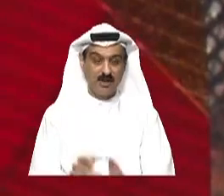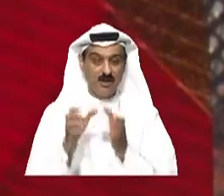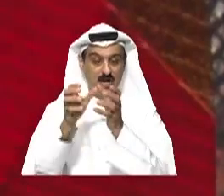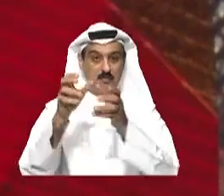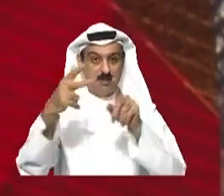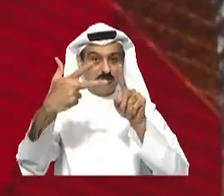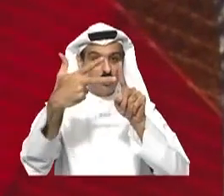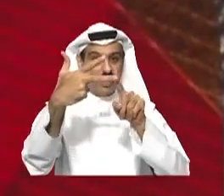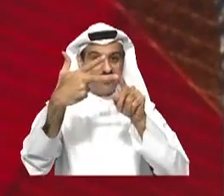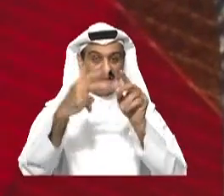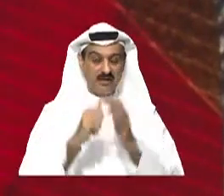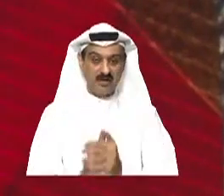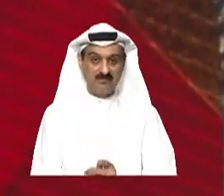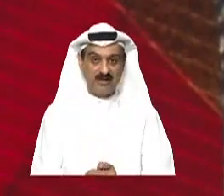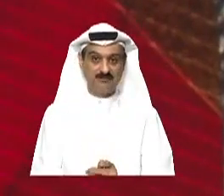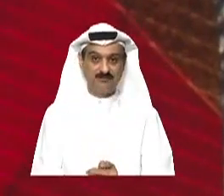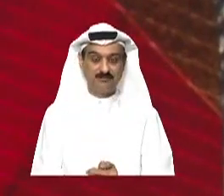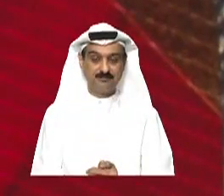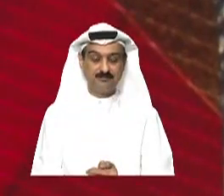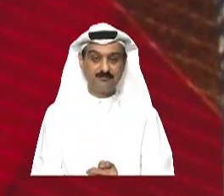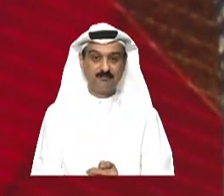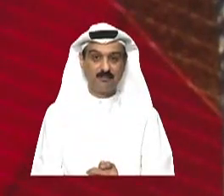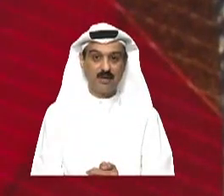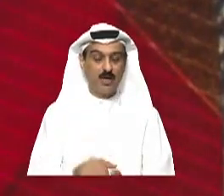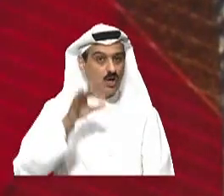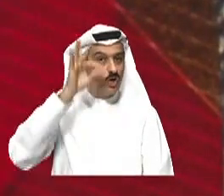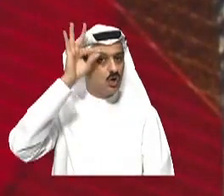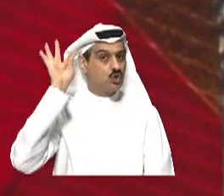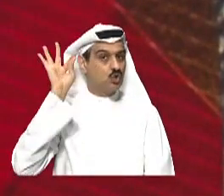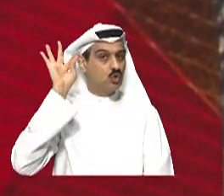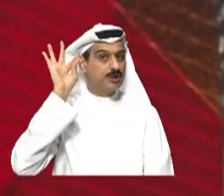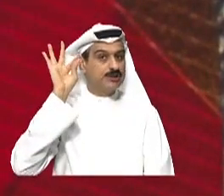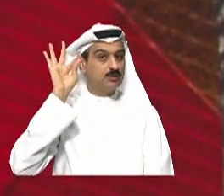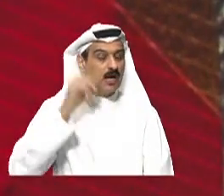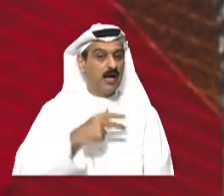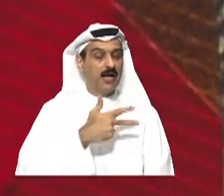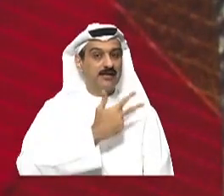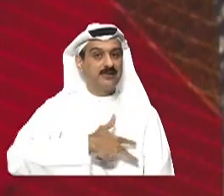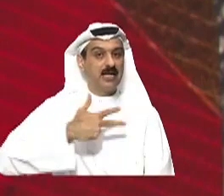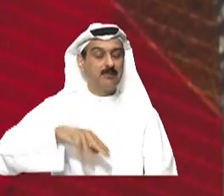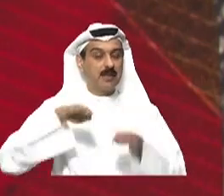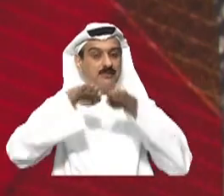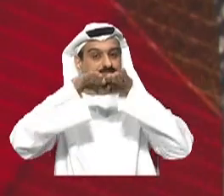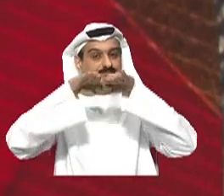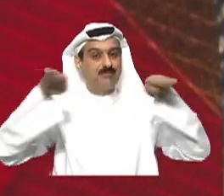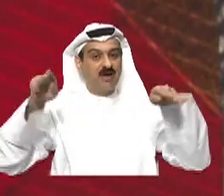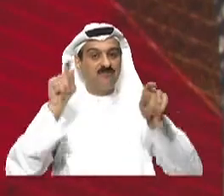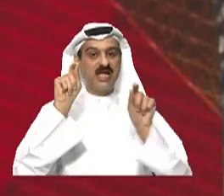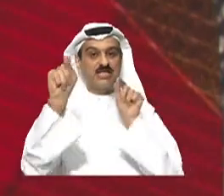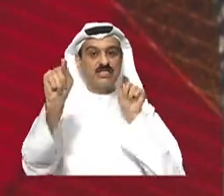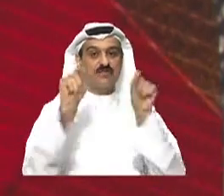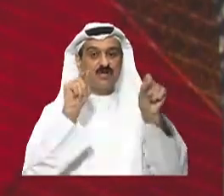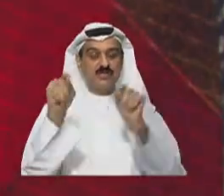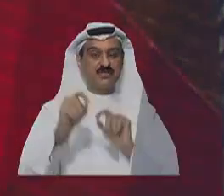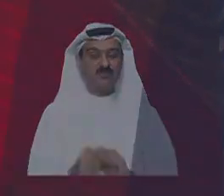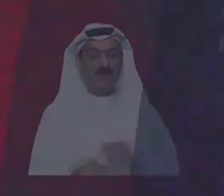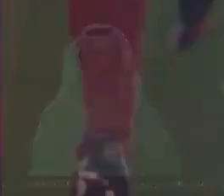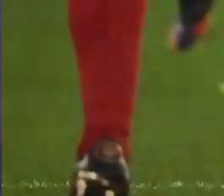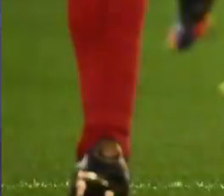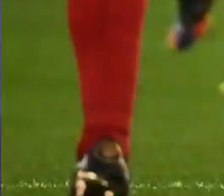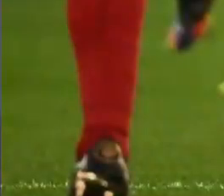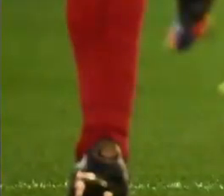حيث انتهى لقاء المنتخب التونسي ونظير الدنماركي بالتعادل السلبي في أول